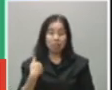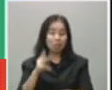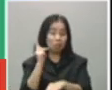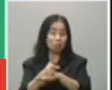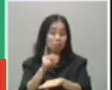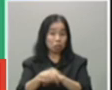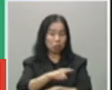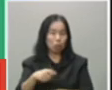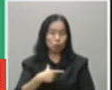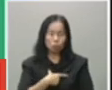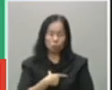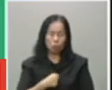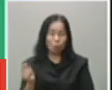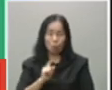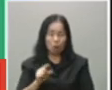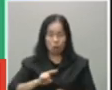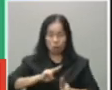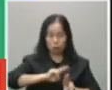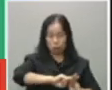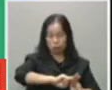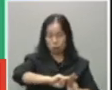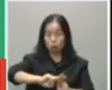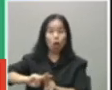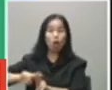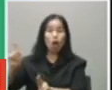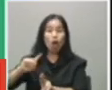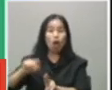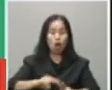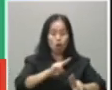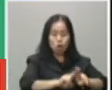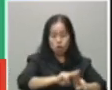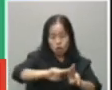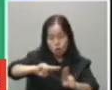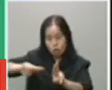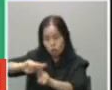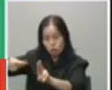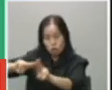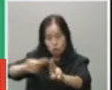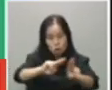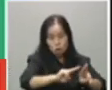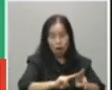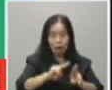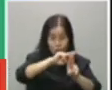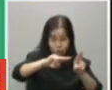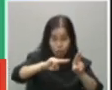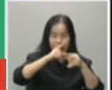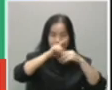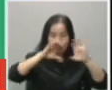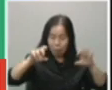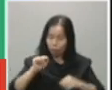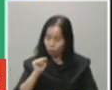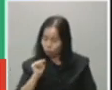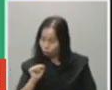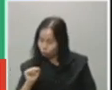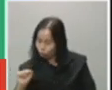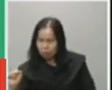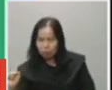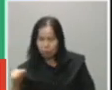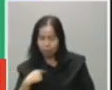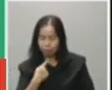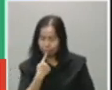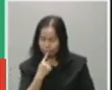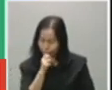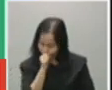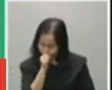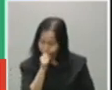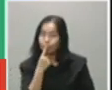ครับเขาติดแฮชแท็กรัฐบาลจุดจุดจุดต้องเซ็นเซอร์ครับผมพูดไม่ได้เ